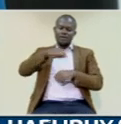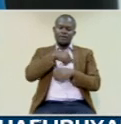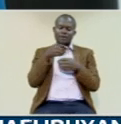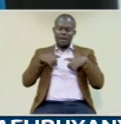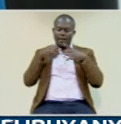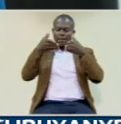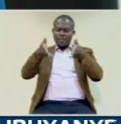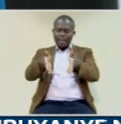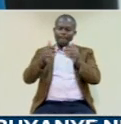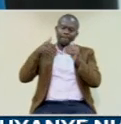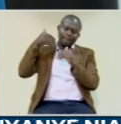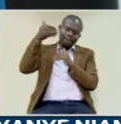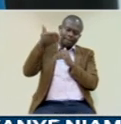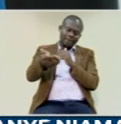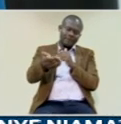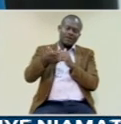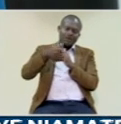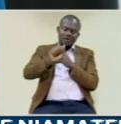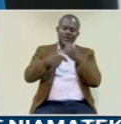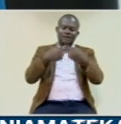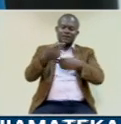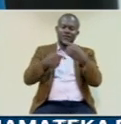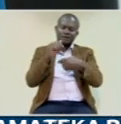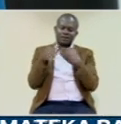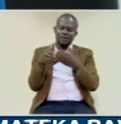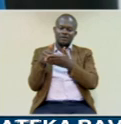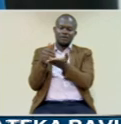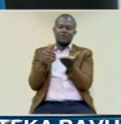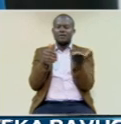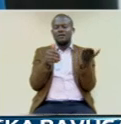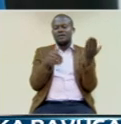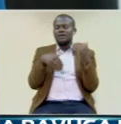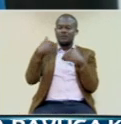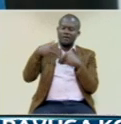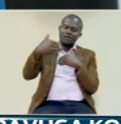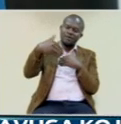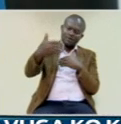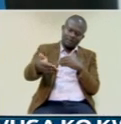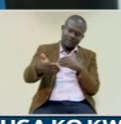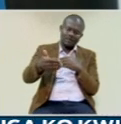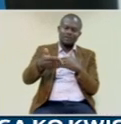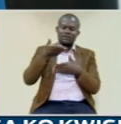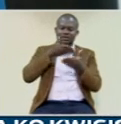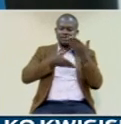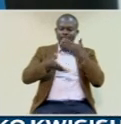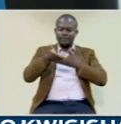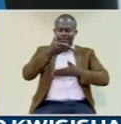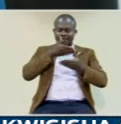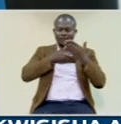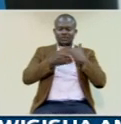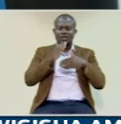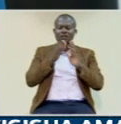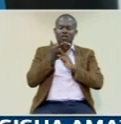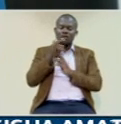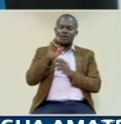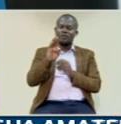barino. Hanyuma dukomeza no kugenda tubagezaho umunsi ku munsi ibiganiro byahitaga kuri